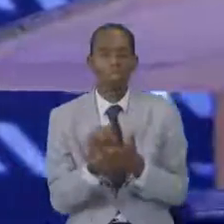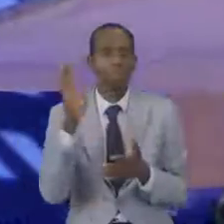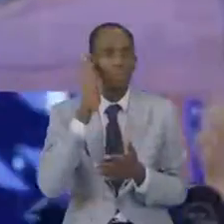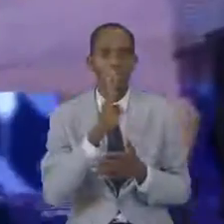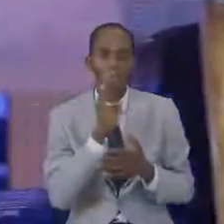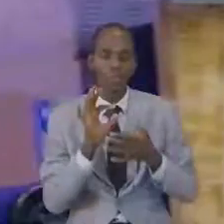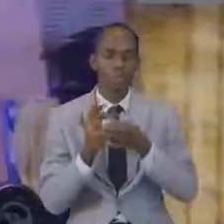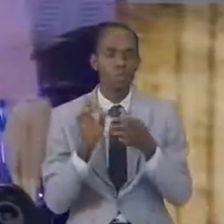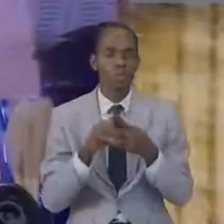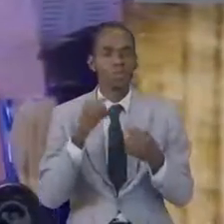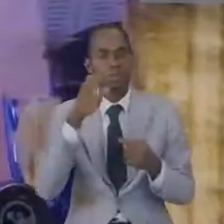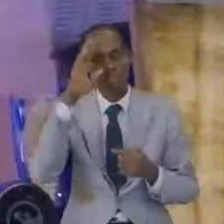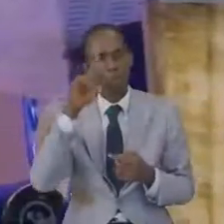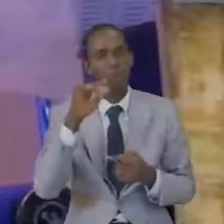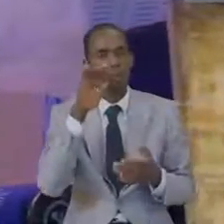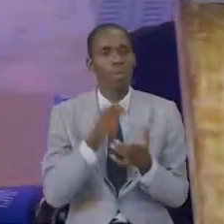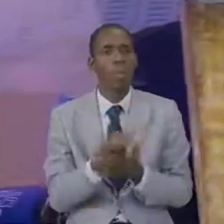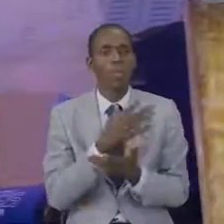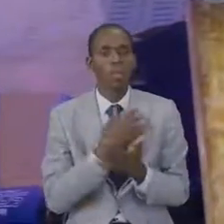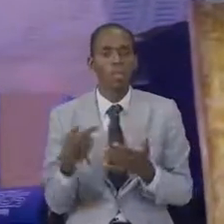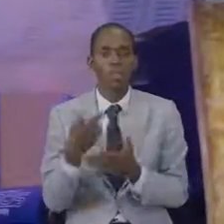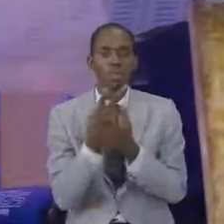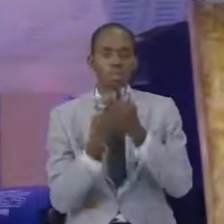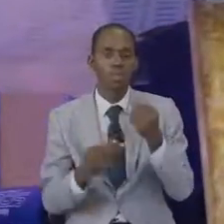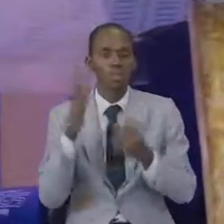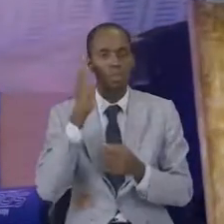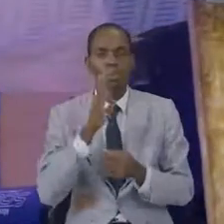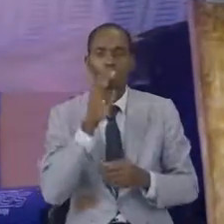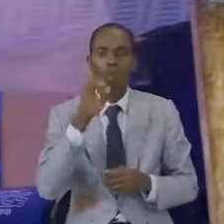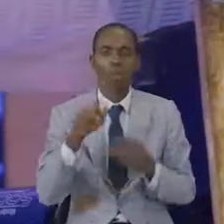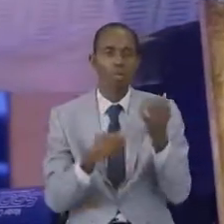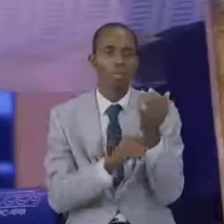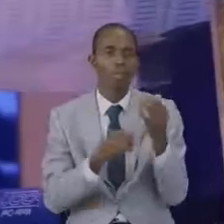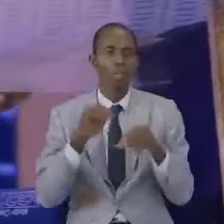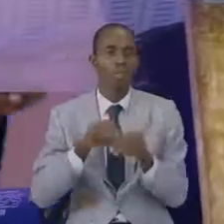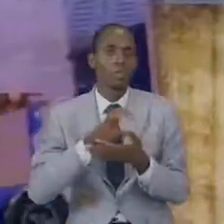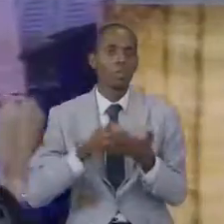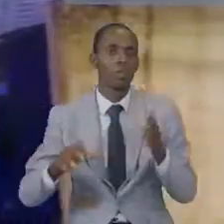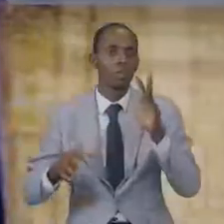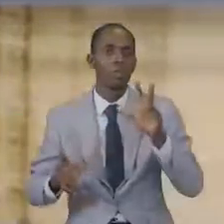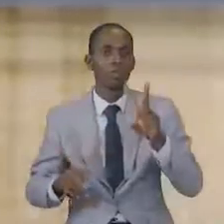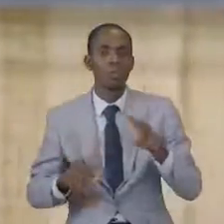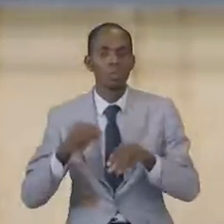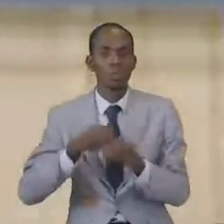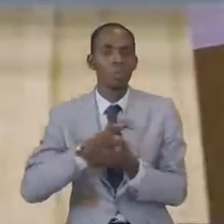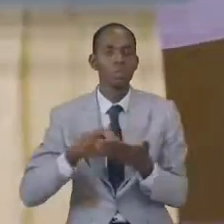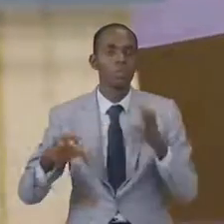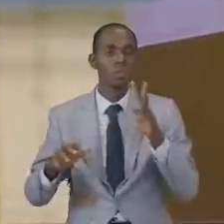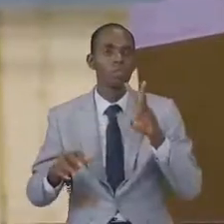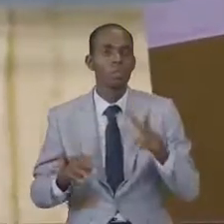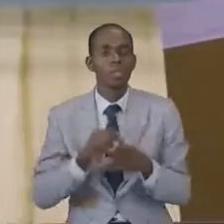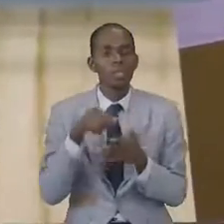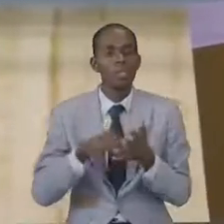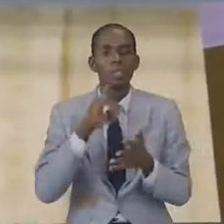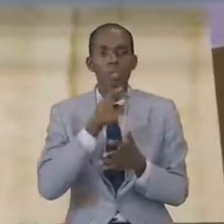de l'homme quittera son père et sa mère et s'attacha à sa femme et les deux deviendront une seule chèvre verset 32 verset 32